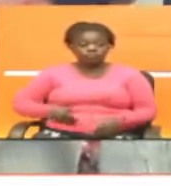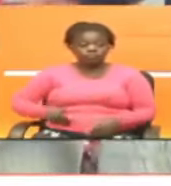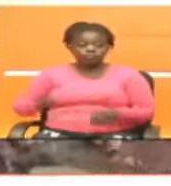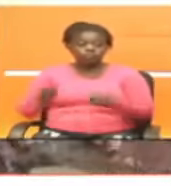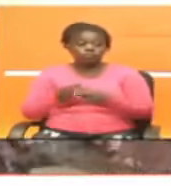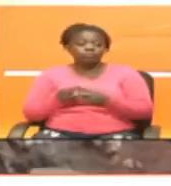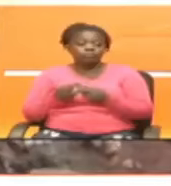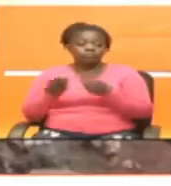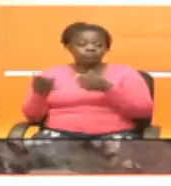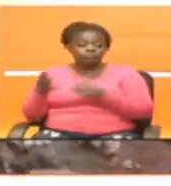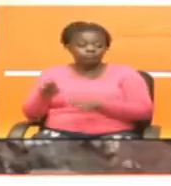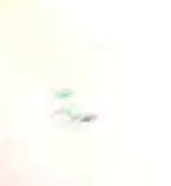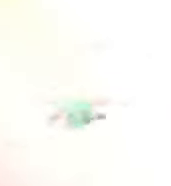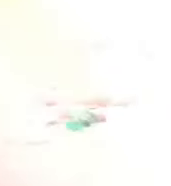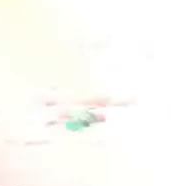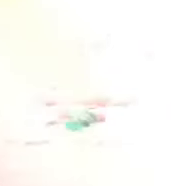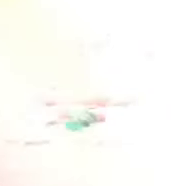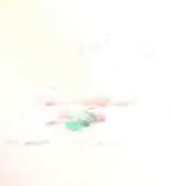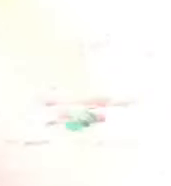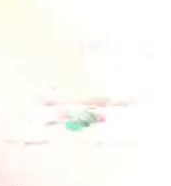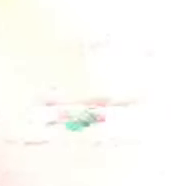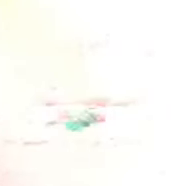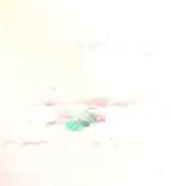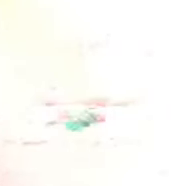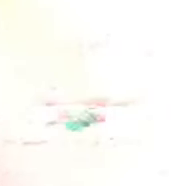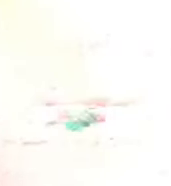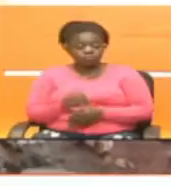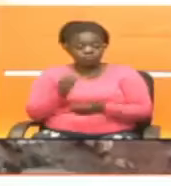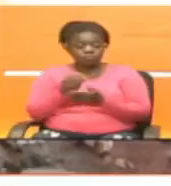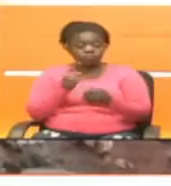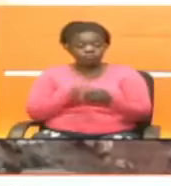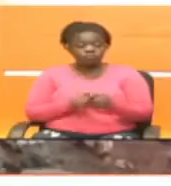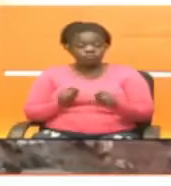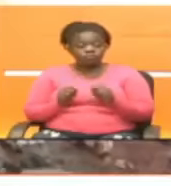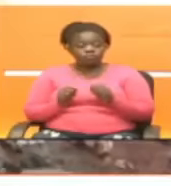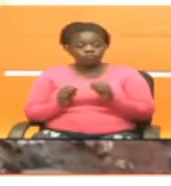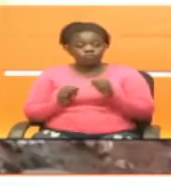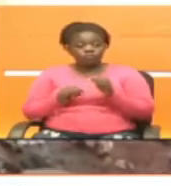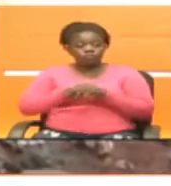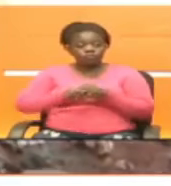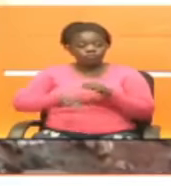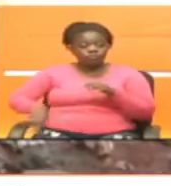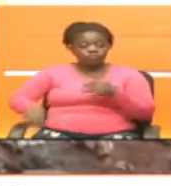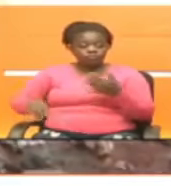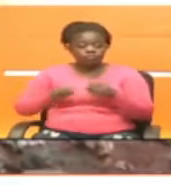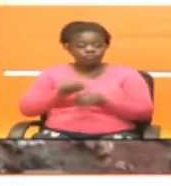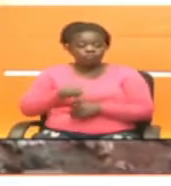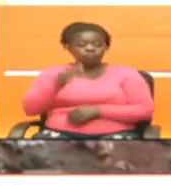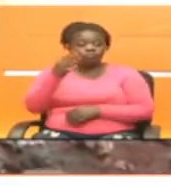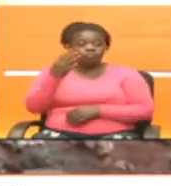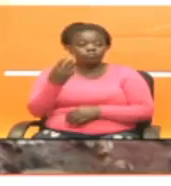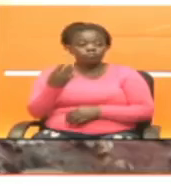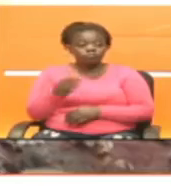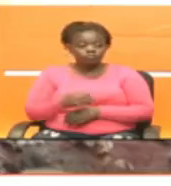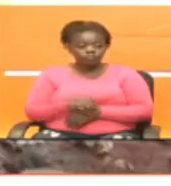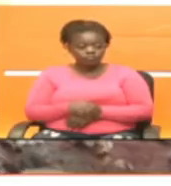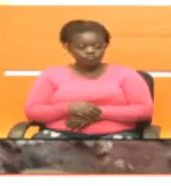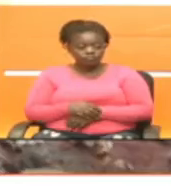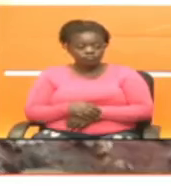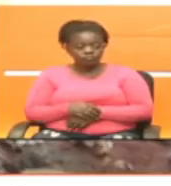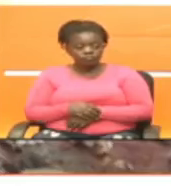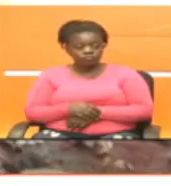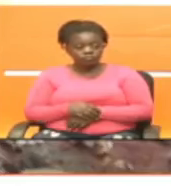firako mbusa hizo zitu wako neti zitu wako sawi wako kitu wako kutabula